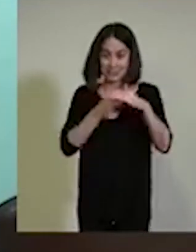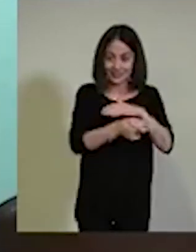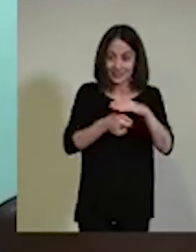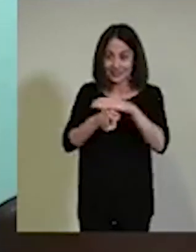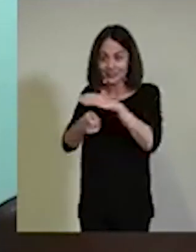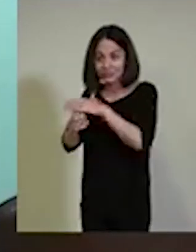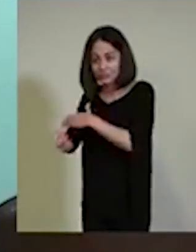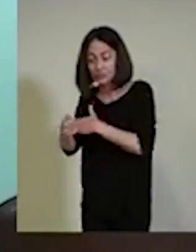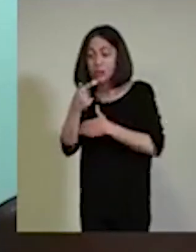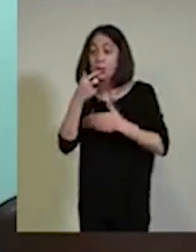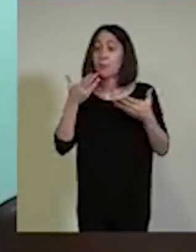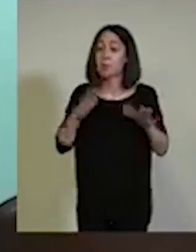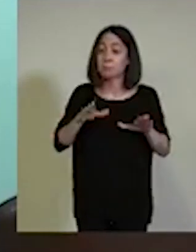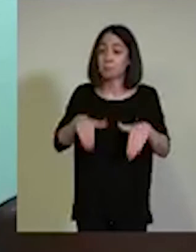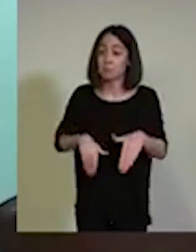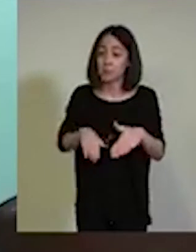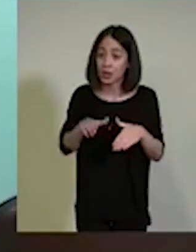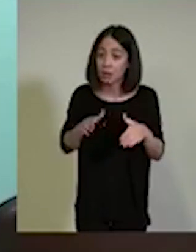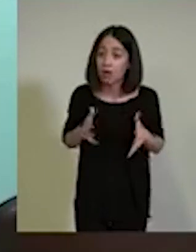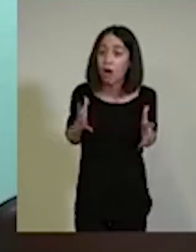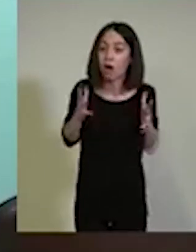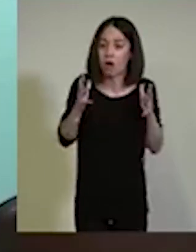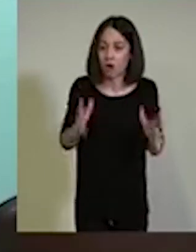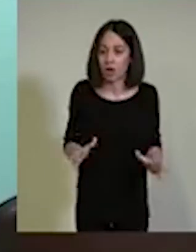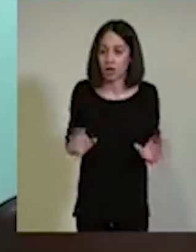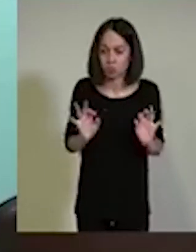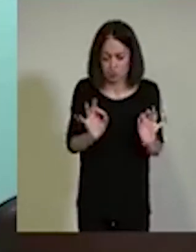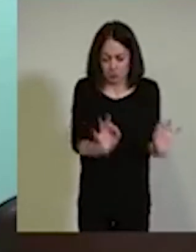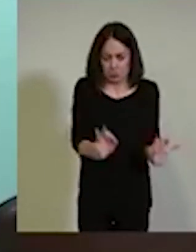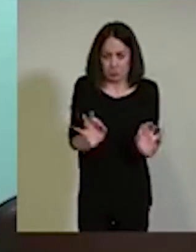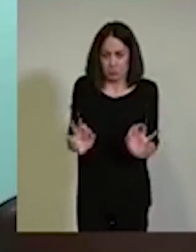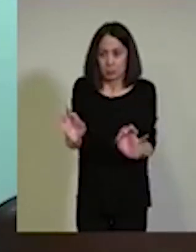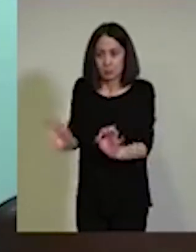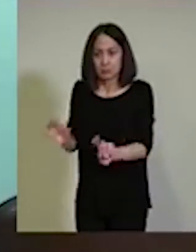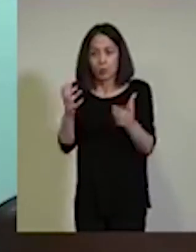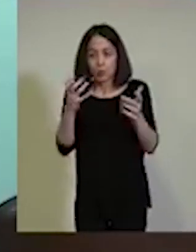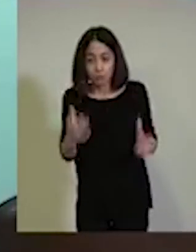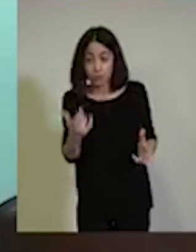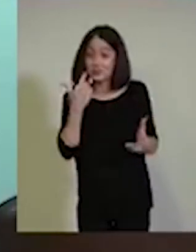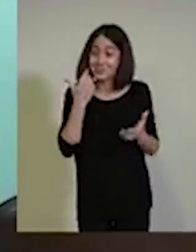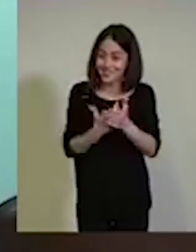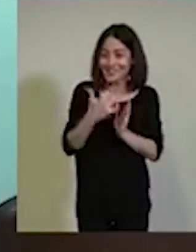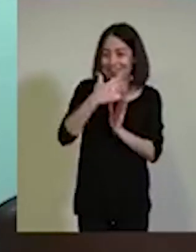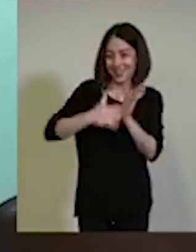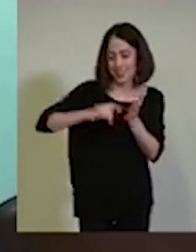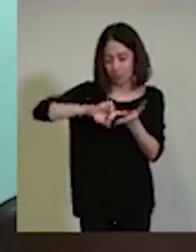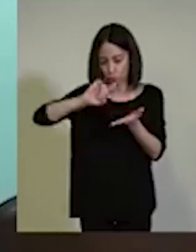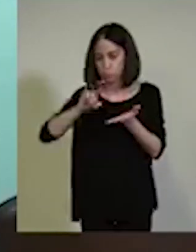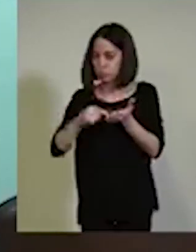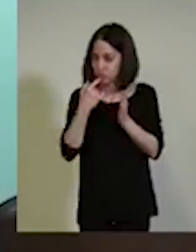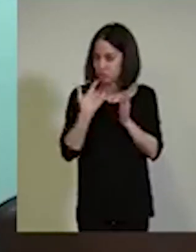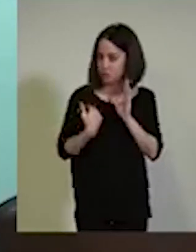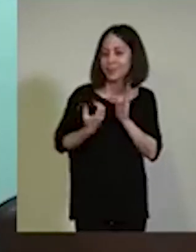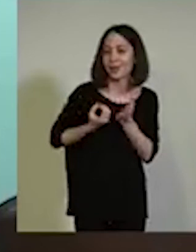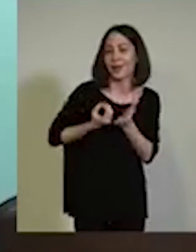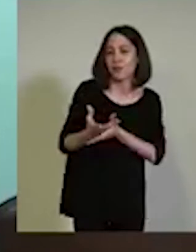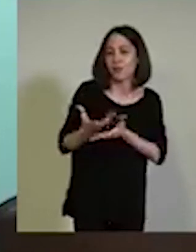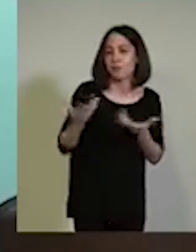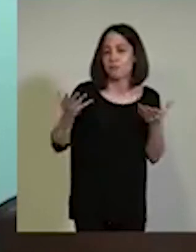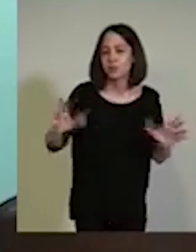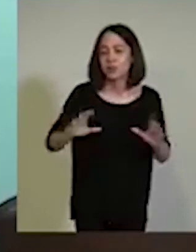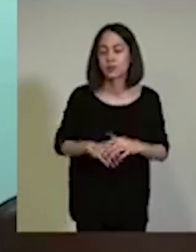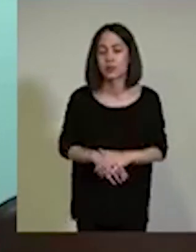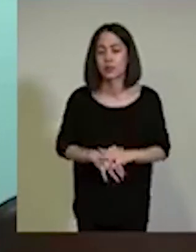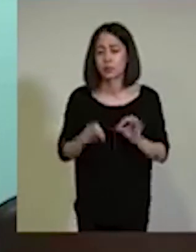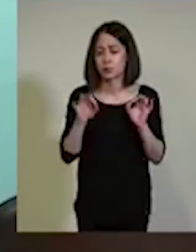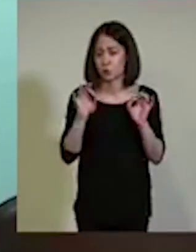sobriété, c'est l'objet des perspectives qui seront tracées dans le présent rapport. Le détail des mesures et leurs sanctions se feront lors